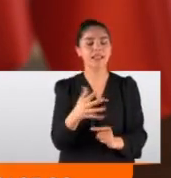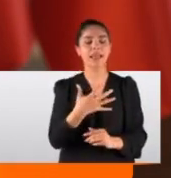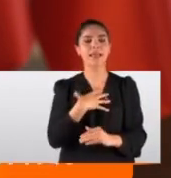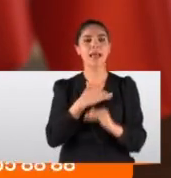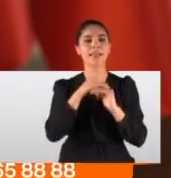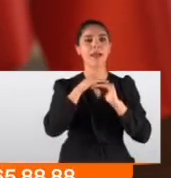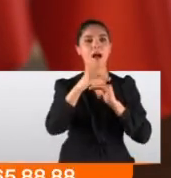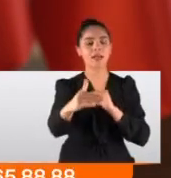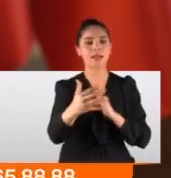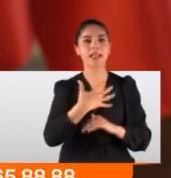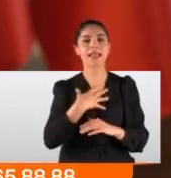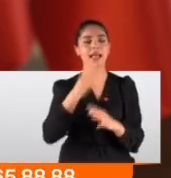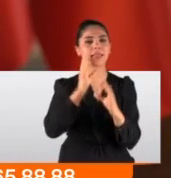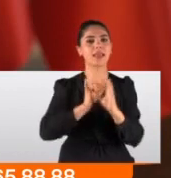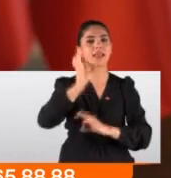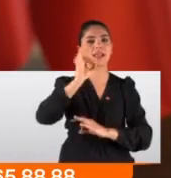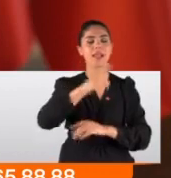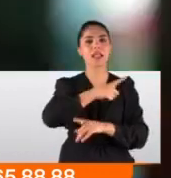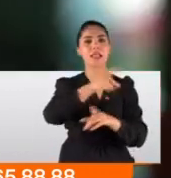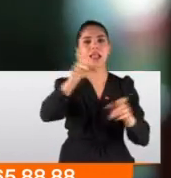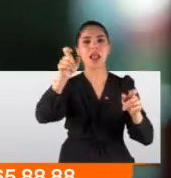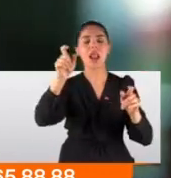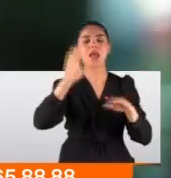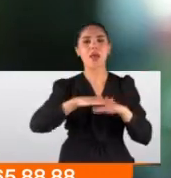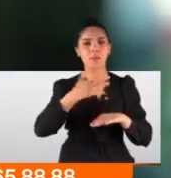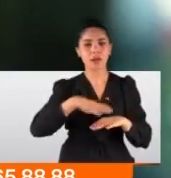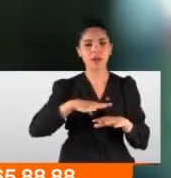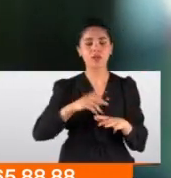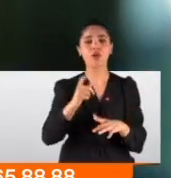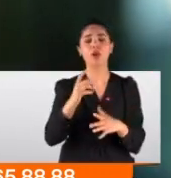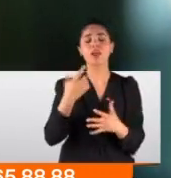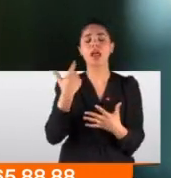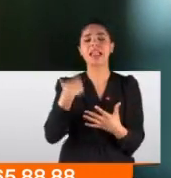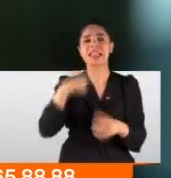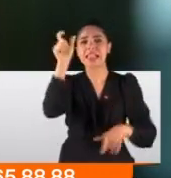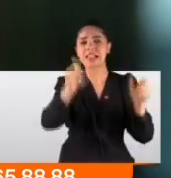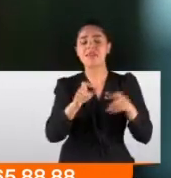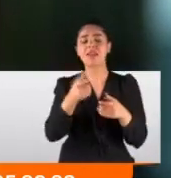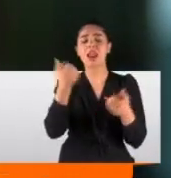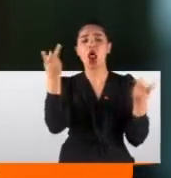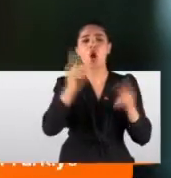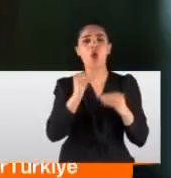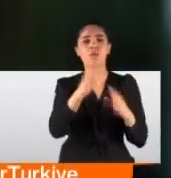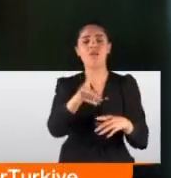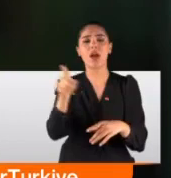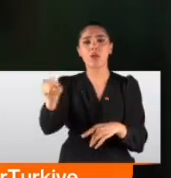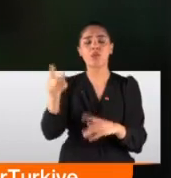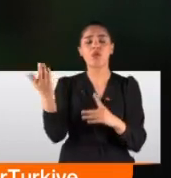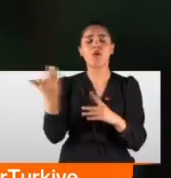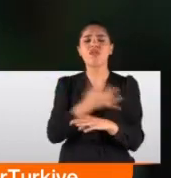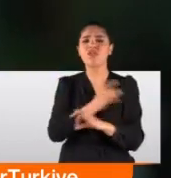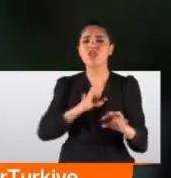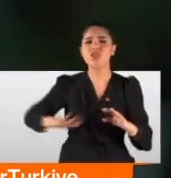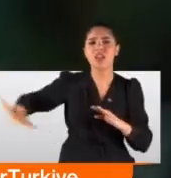halkına, kendi insanına silah doğrultan, masumların kanını döken bu hainlerin nasıl